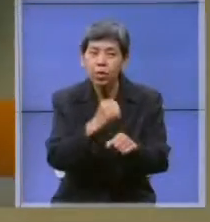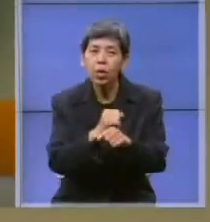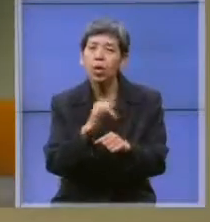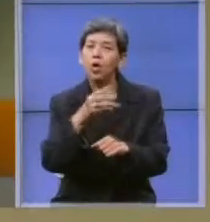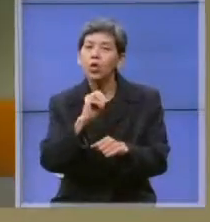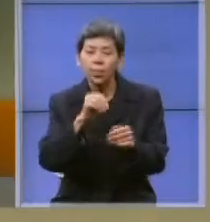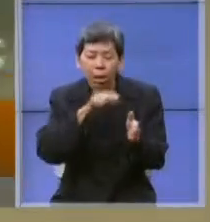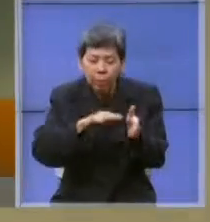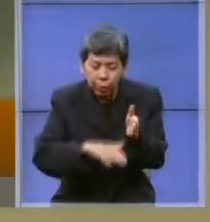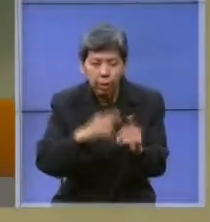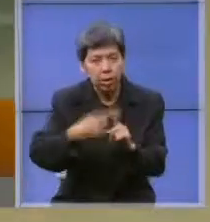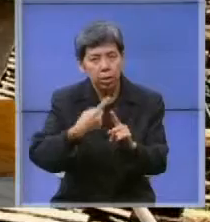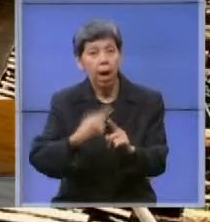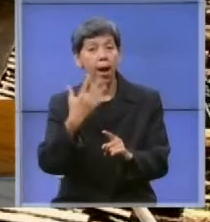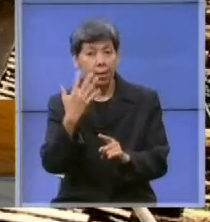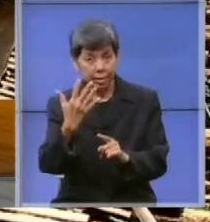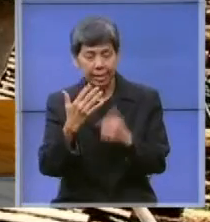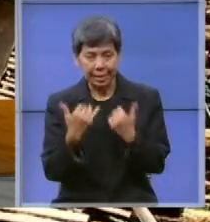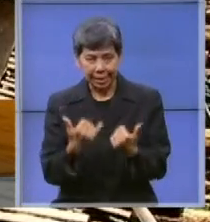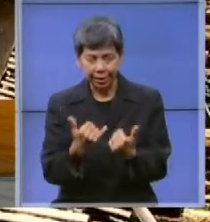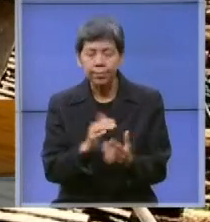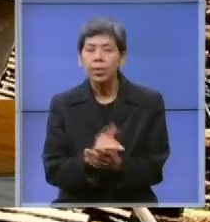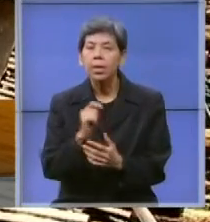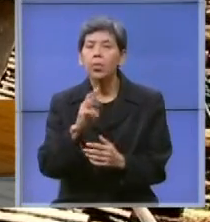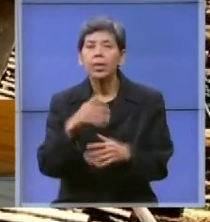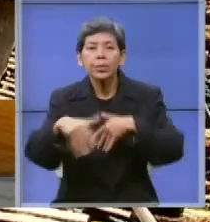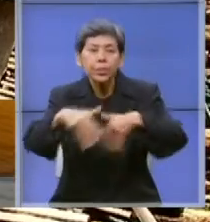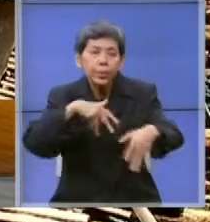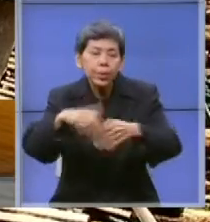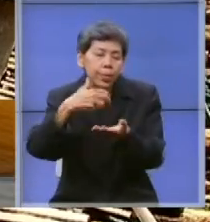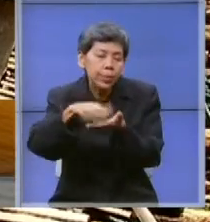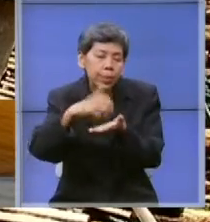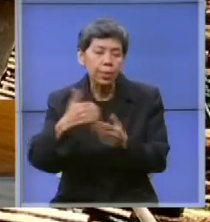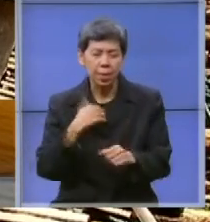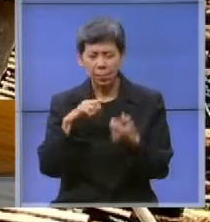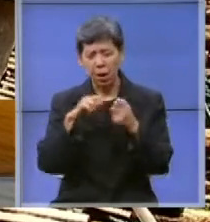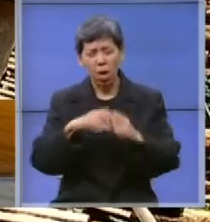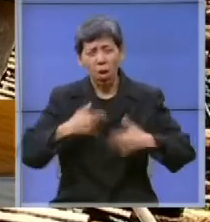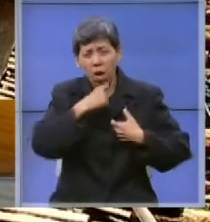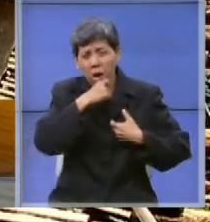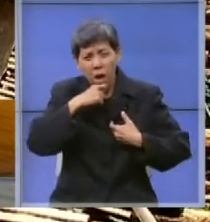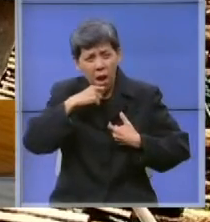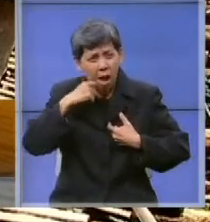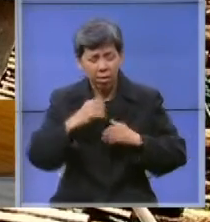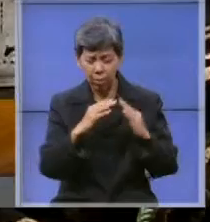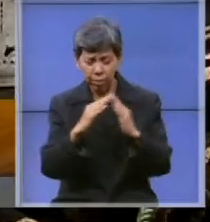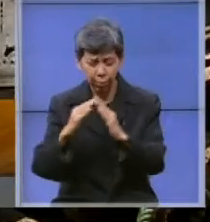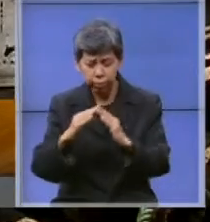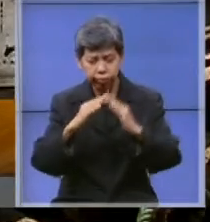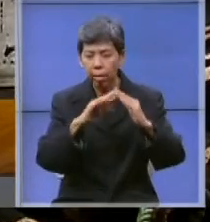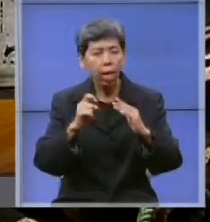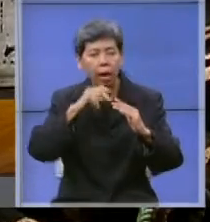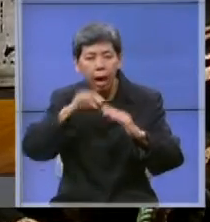แห้งขอดมานานกว่า5เดือนค่ะนายทวีคุ้มสิริชาวบ้านในพื้นที่บอกว่าปัญหาภัยแล้งทำให้แพของชาวบ้านเกยตื้นทั้งหมด